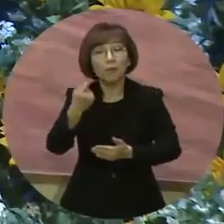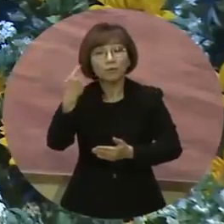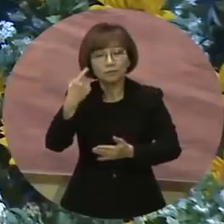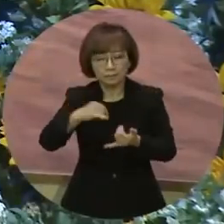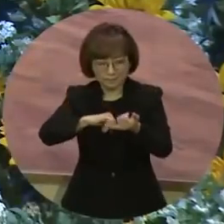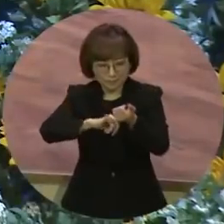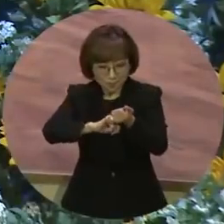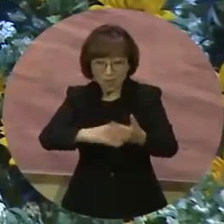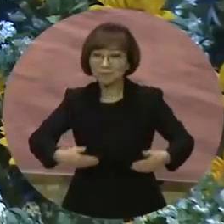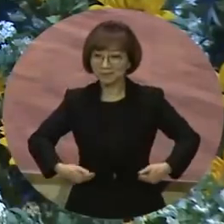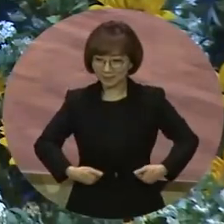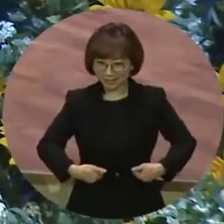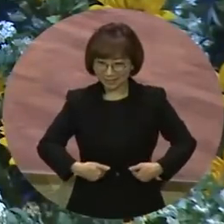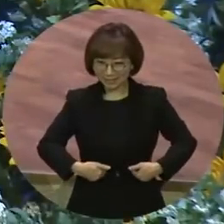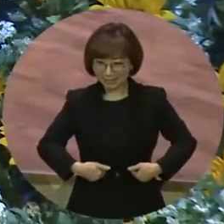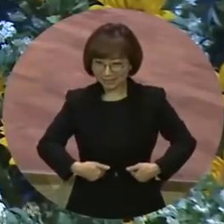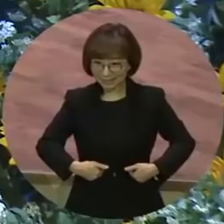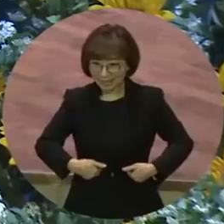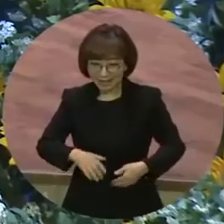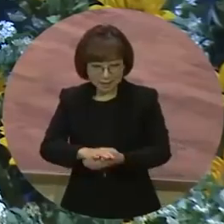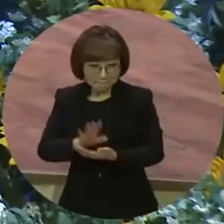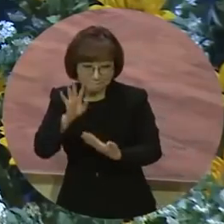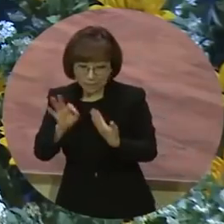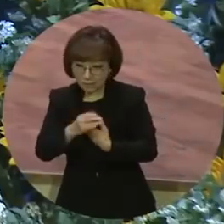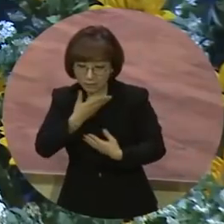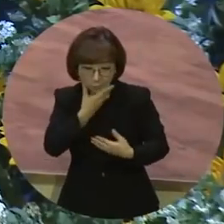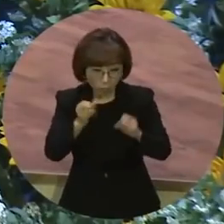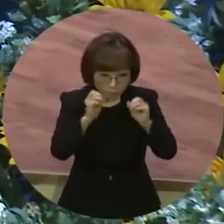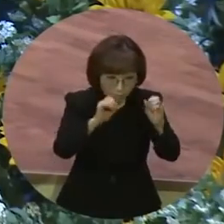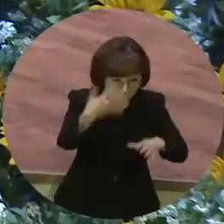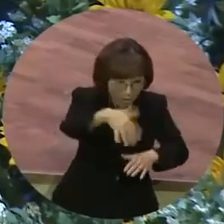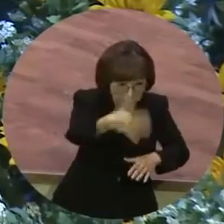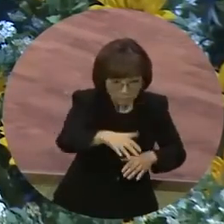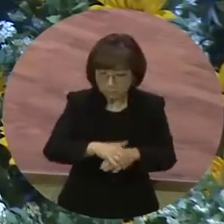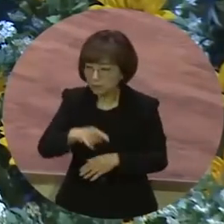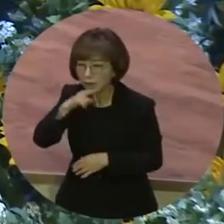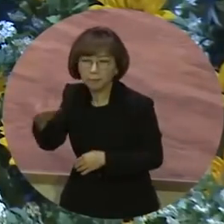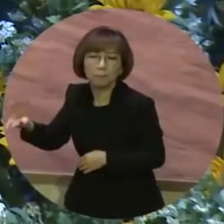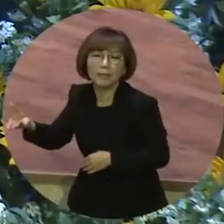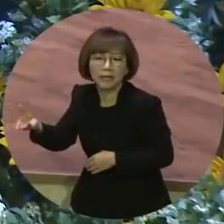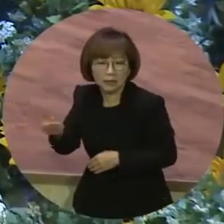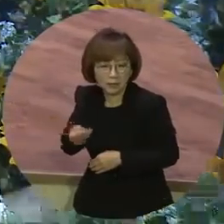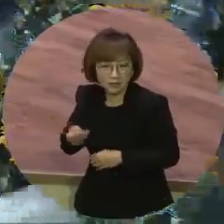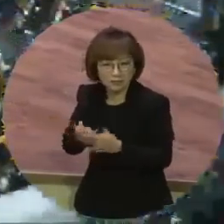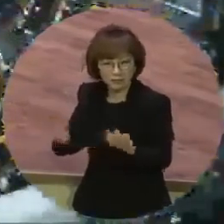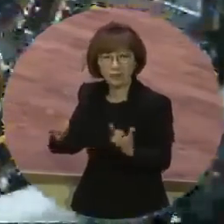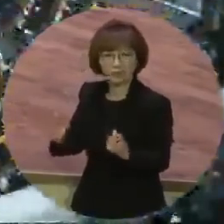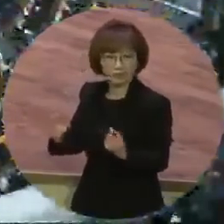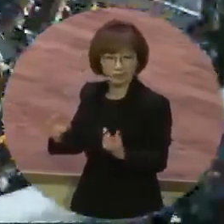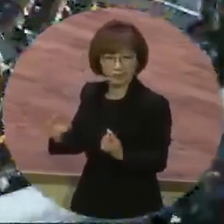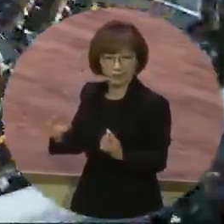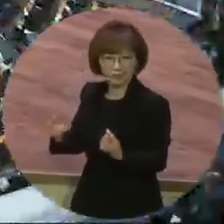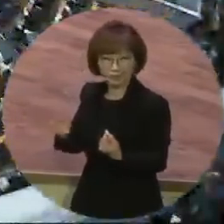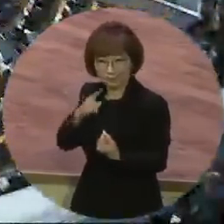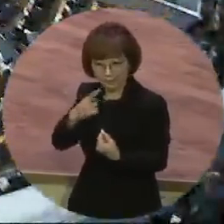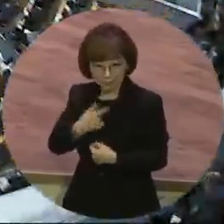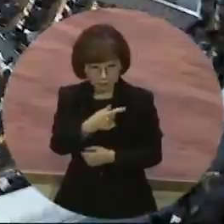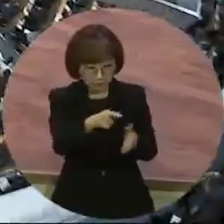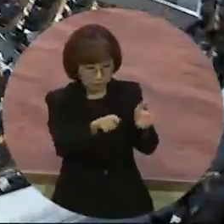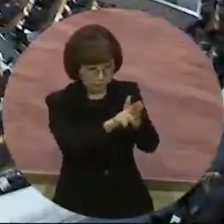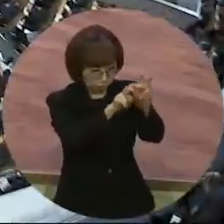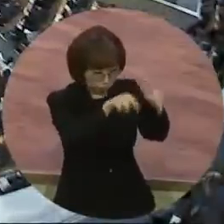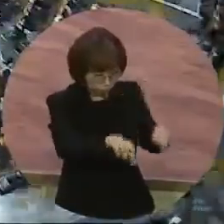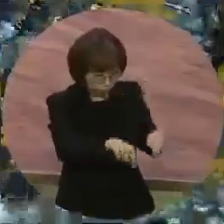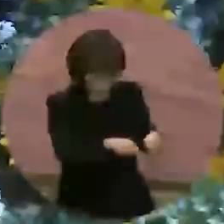자에게 나는 예외 없이 빚진 자다. 따라하세요. 빚진 자. 이 불신자를 볼 때요,